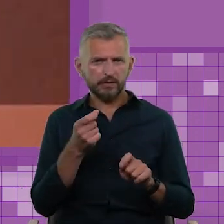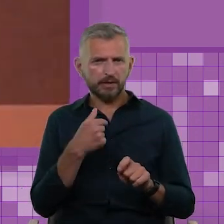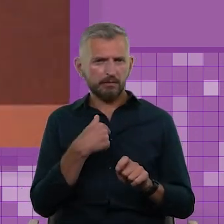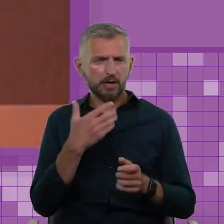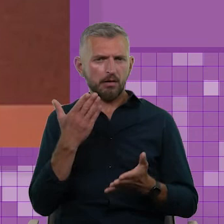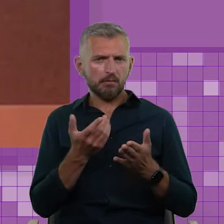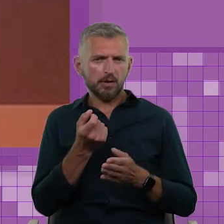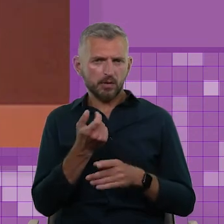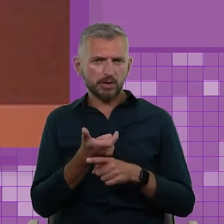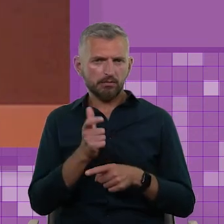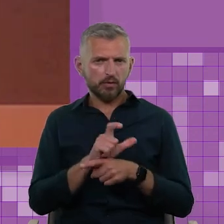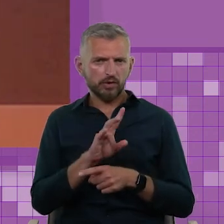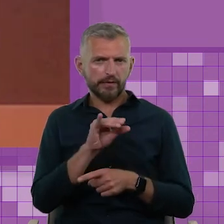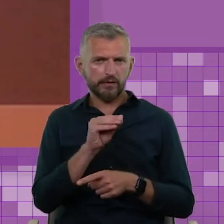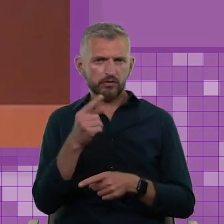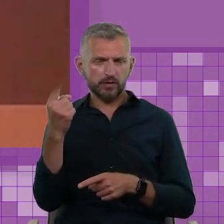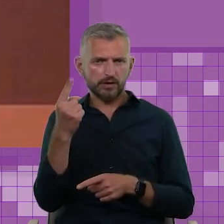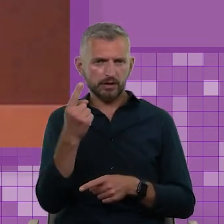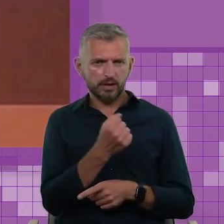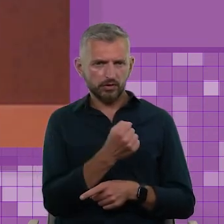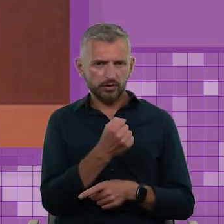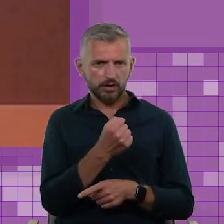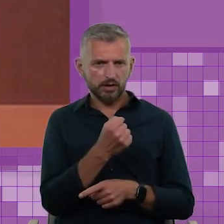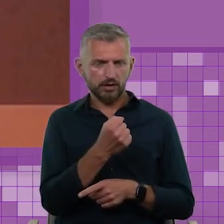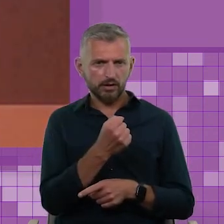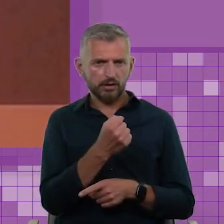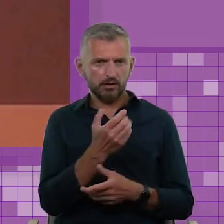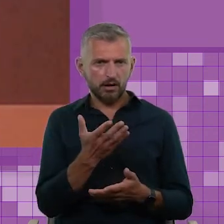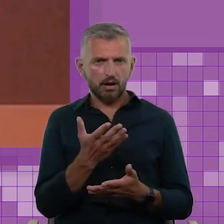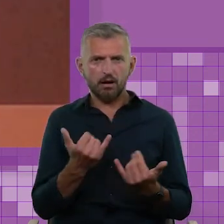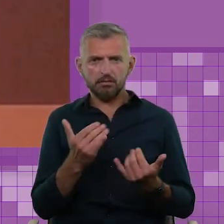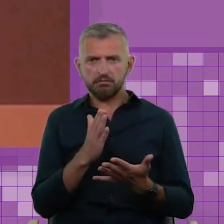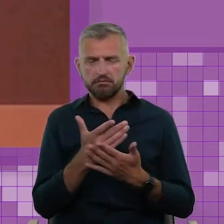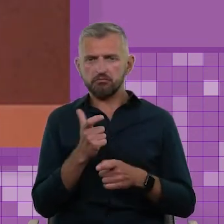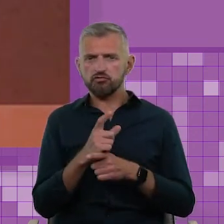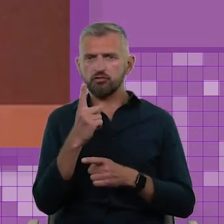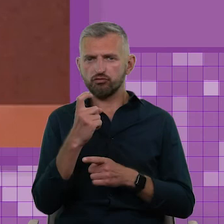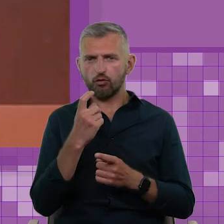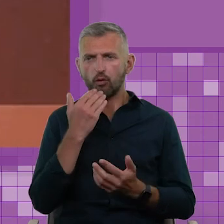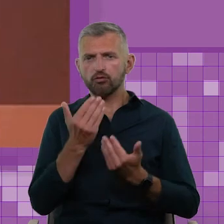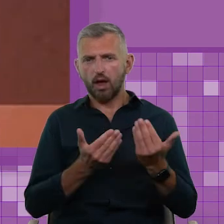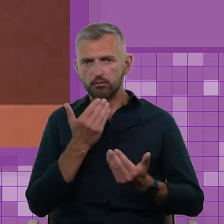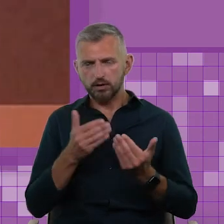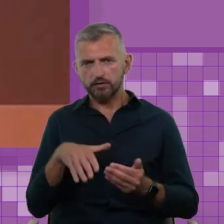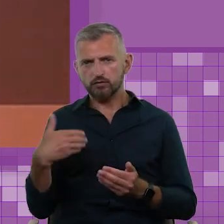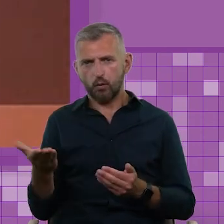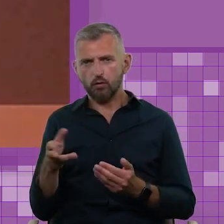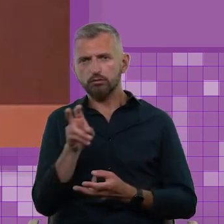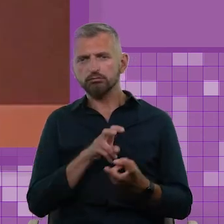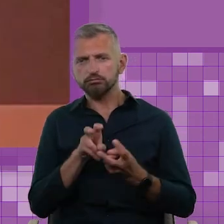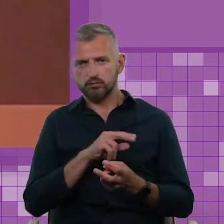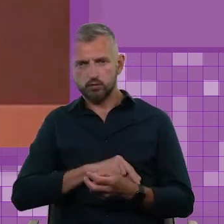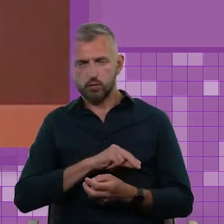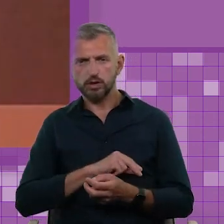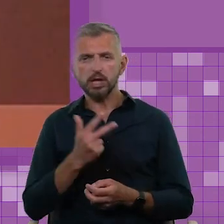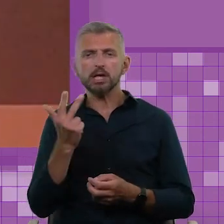може трошки більше, ніж тиждень назад, вже маємо більше 100 запитів з боку фаундерів.